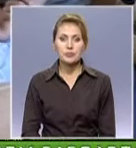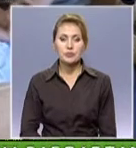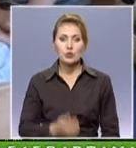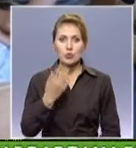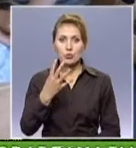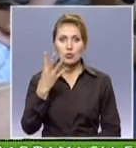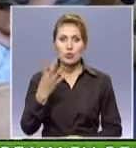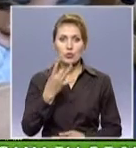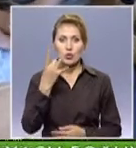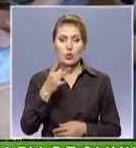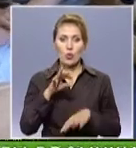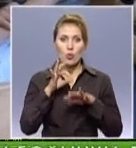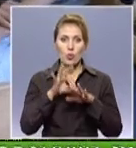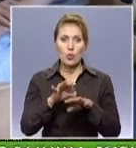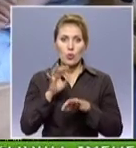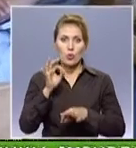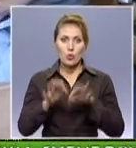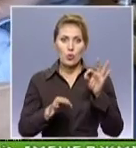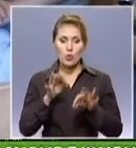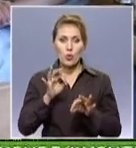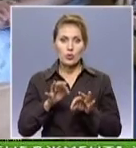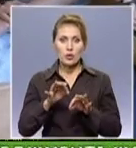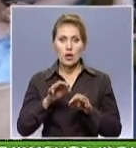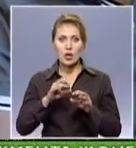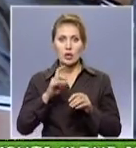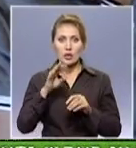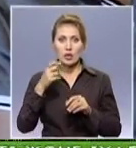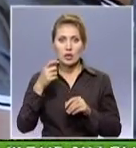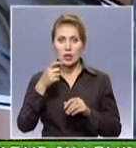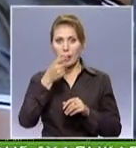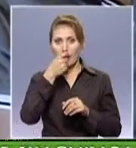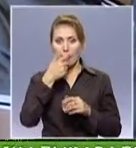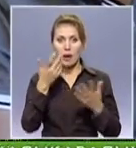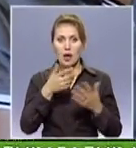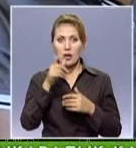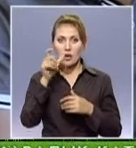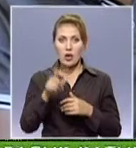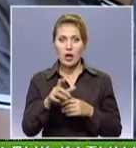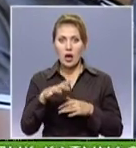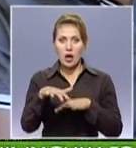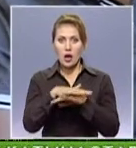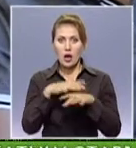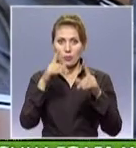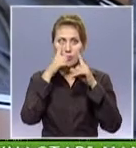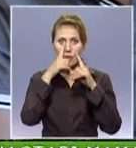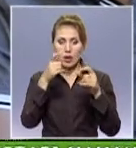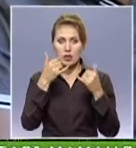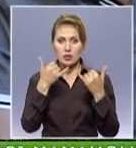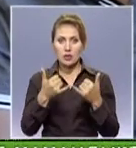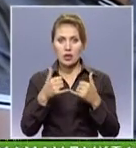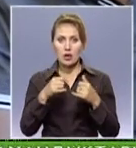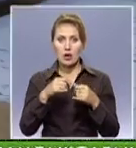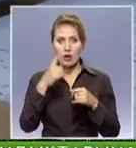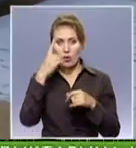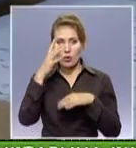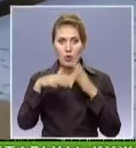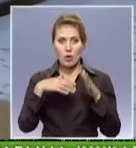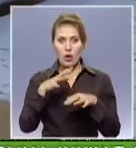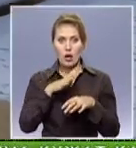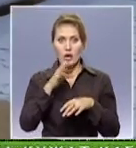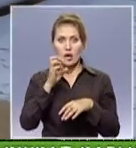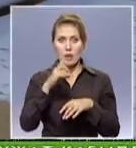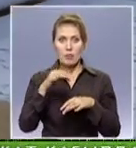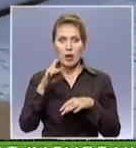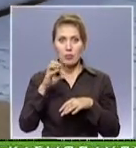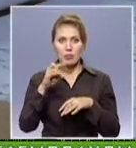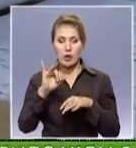Осымен 4-ші рет өтіп жатқан сот отырысына Гитлердің қандай тұлға екенін халыққа жария етемін деп басы дауға қалған Жарылқап